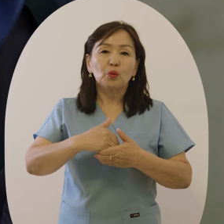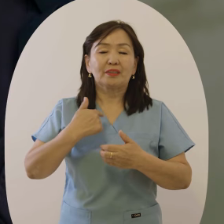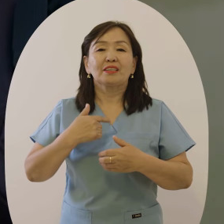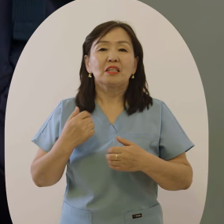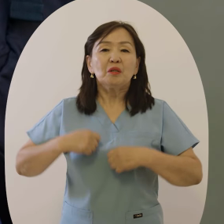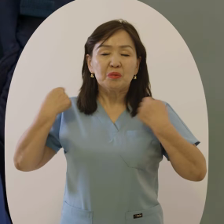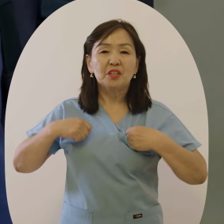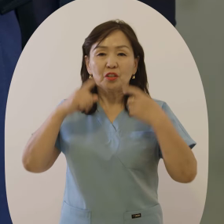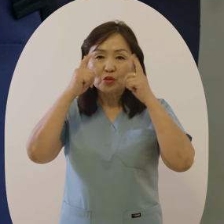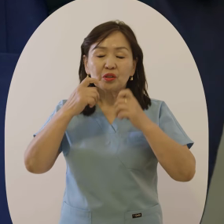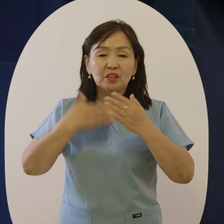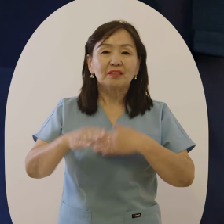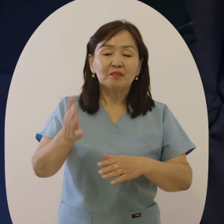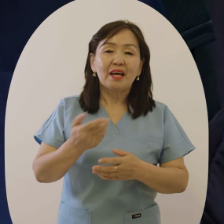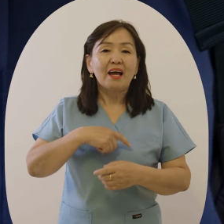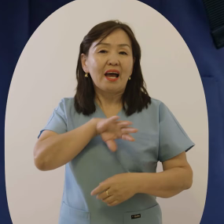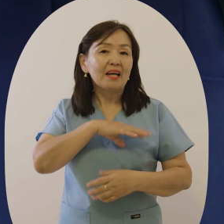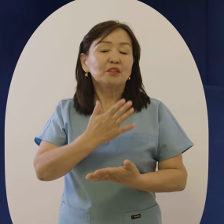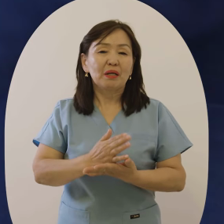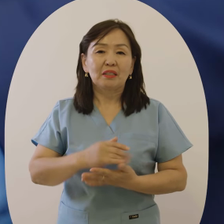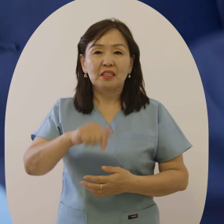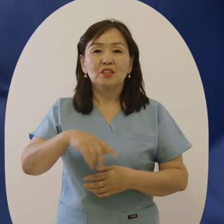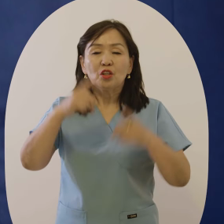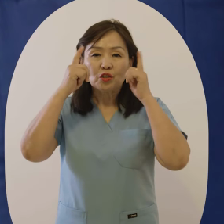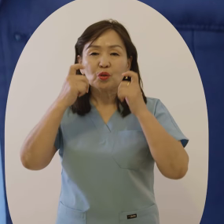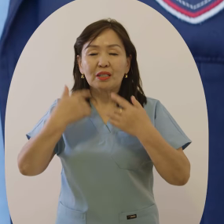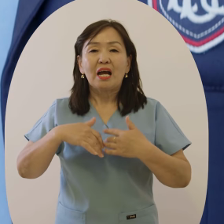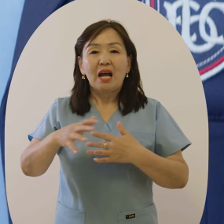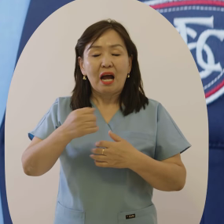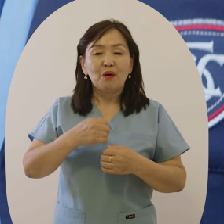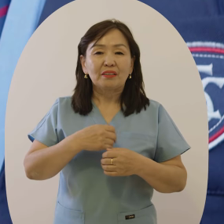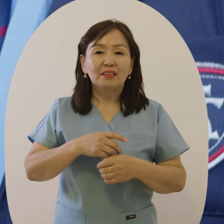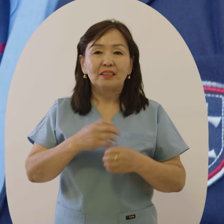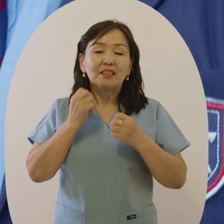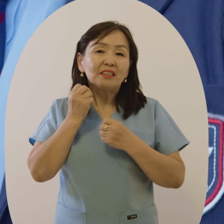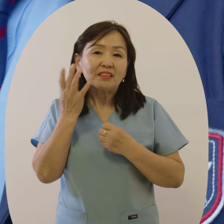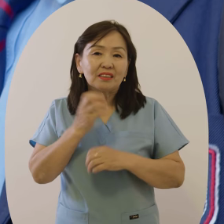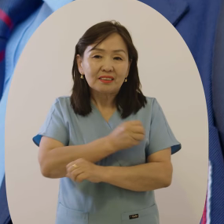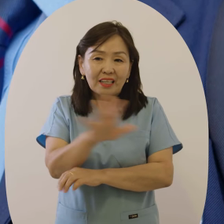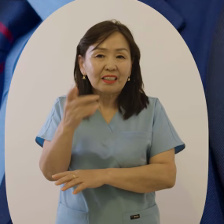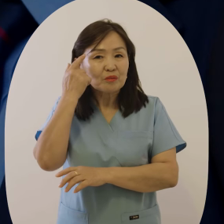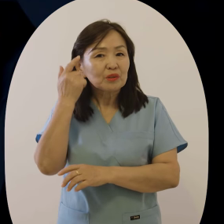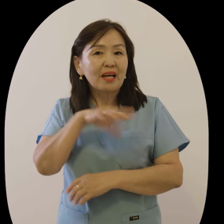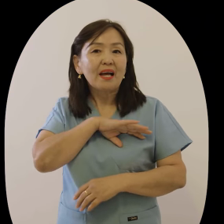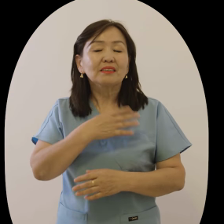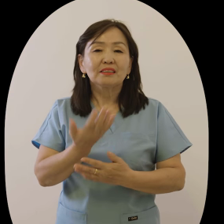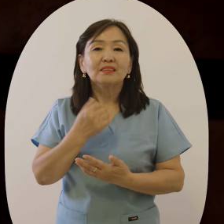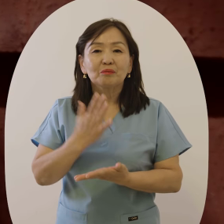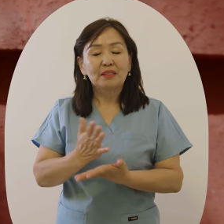Занганд орсон өргөлттэй би тэрхүү таагүй зургаа бусдад дэлгэдгээс айж ичиж нөгөө мөнгөний асуудал дахиад л үргэлжлэнэ.